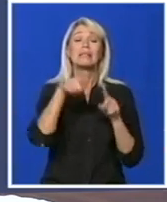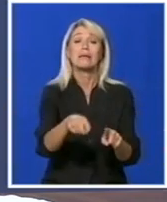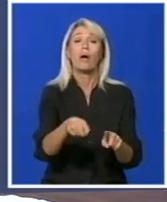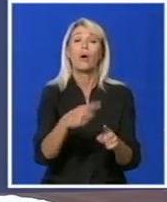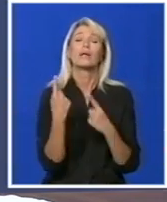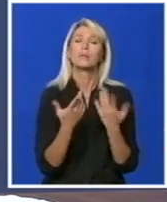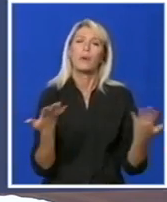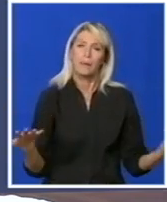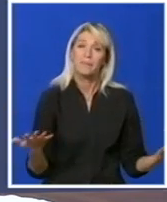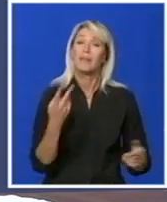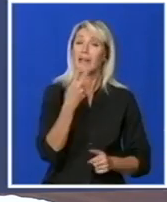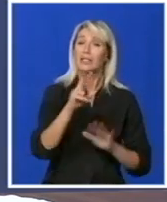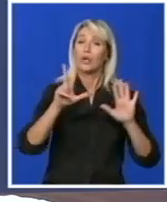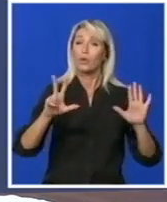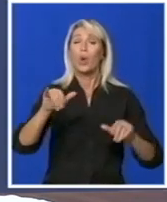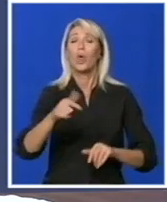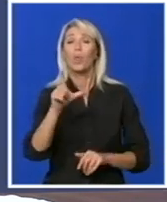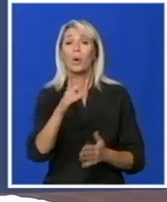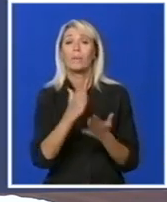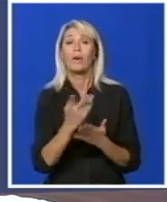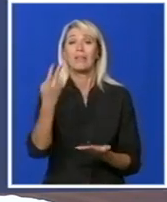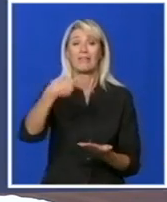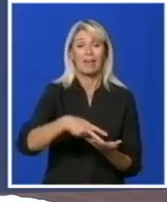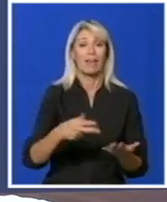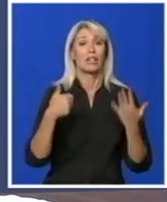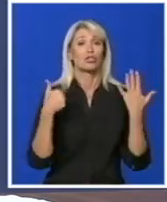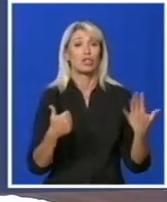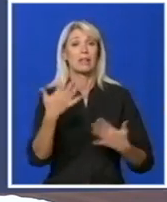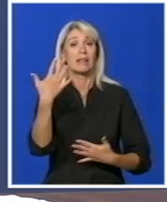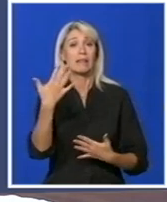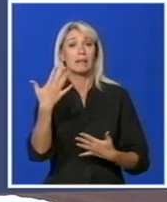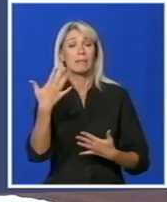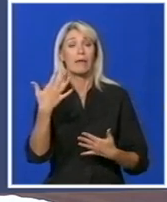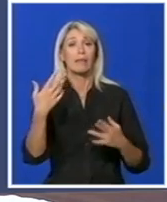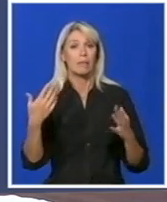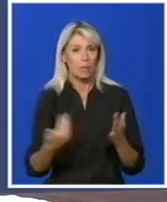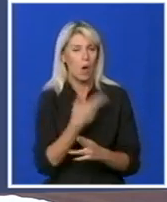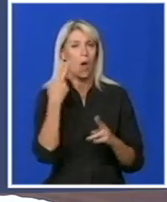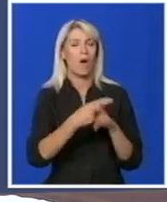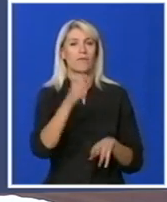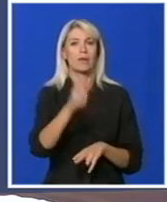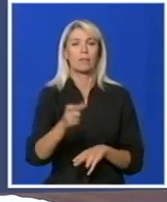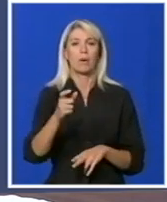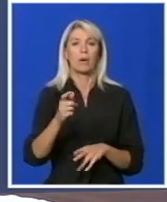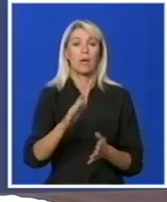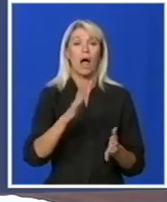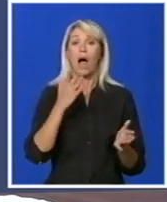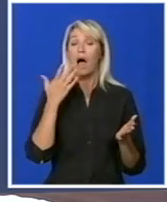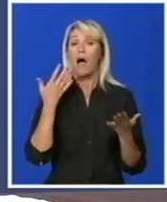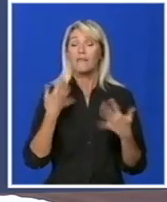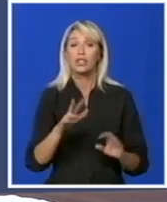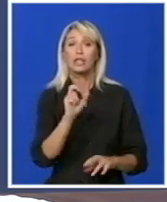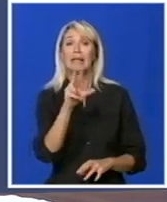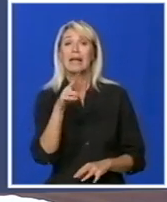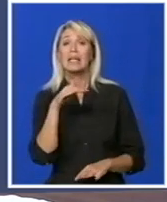jula imali 2065 novih slučajeva, a 13.